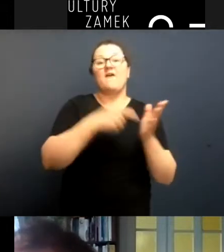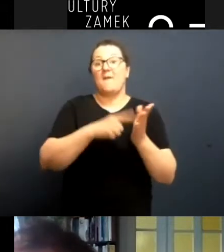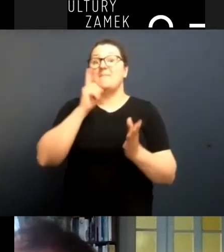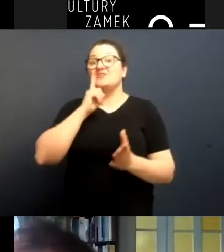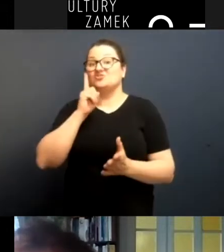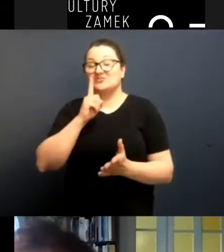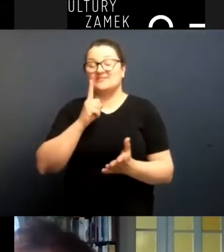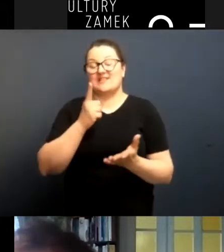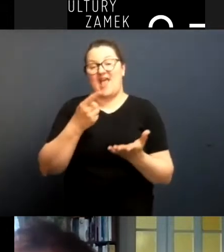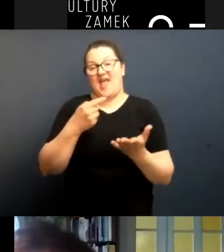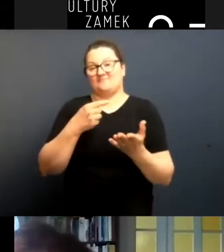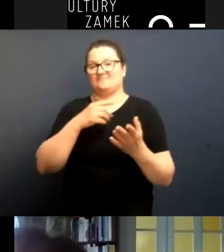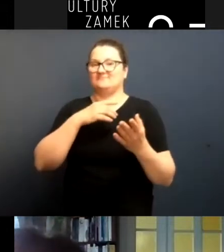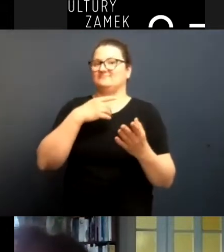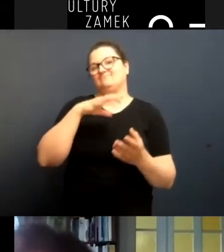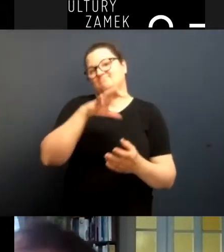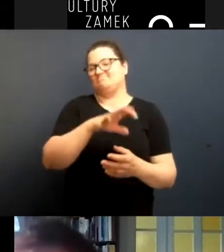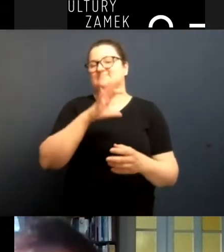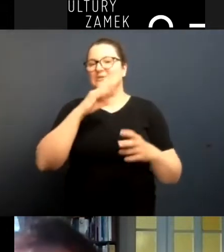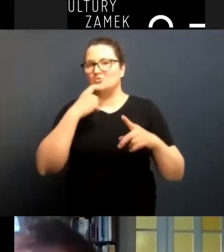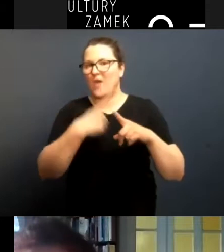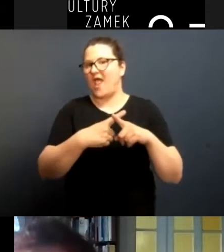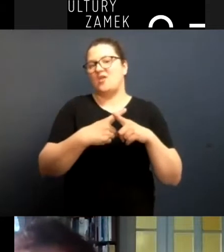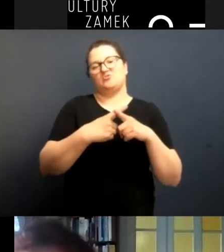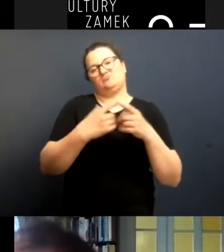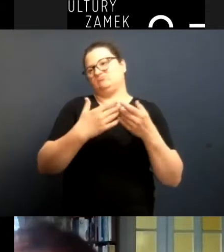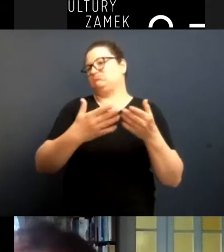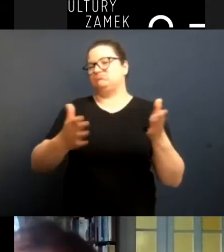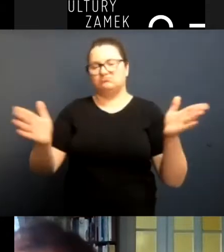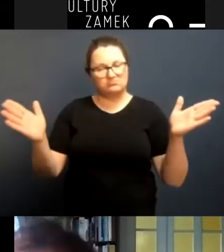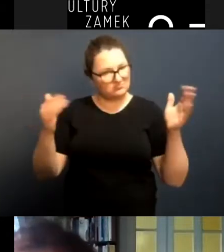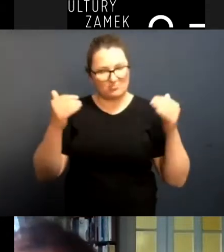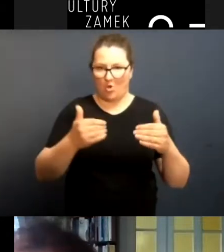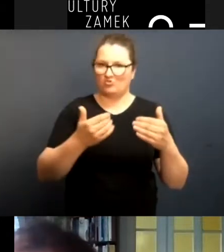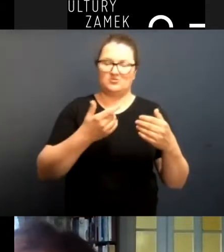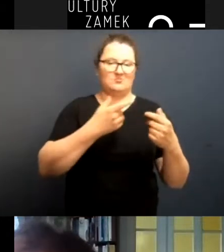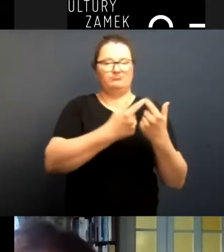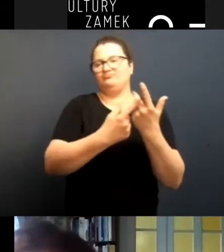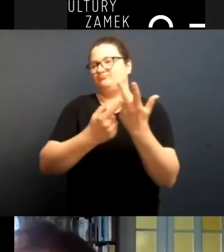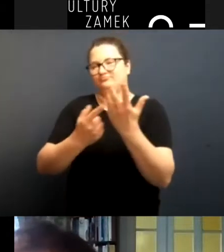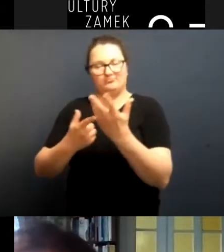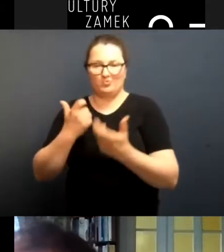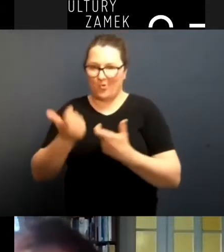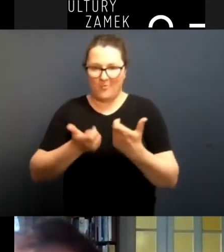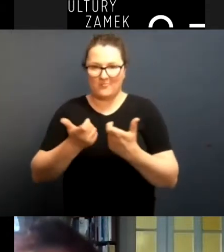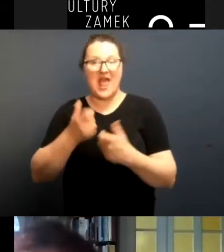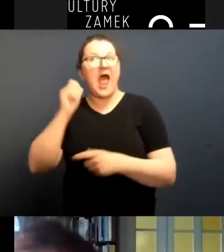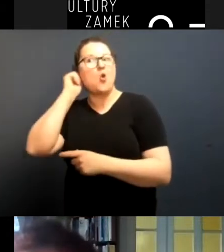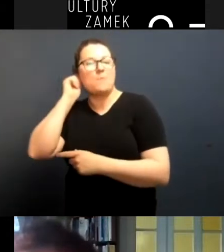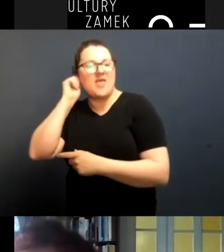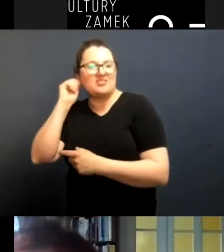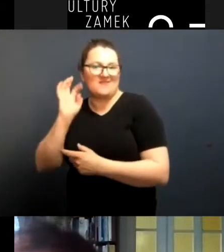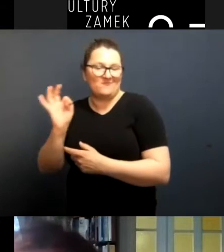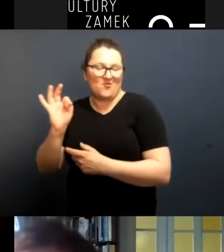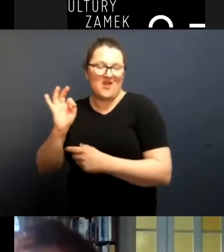który w sferze seksualności ma duże, większe pole do realizacji i kobieta,